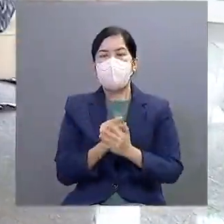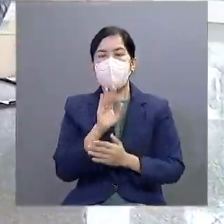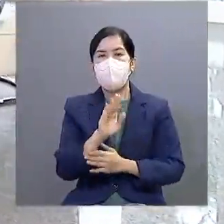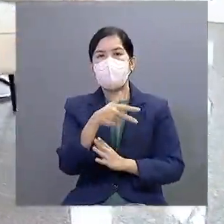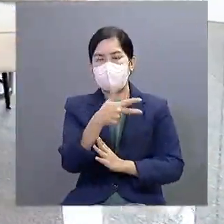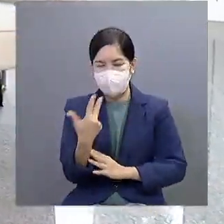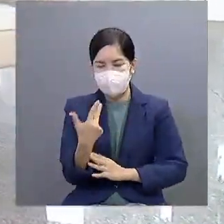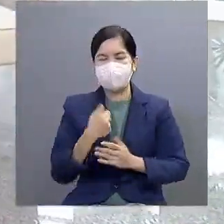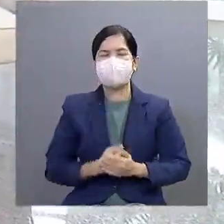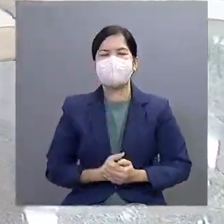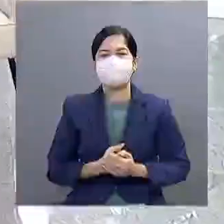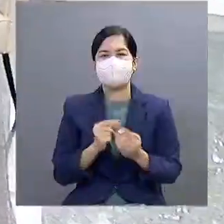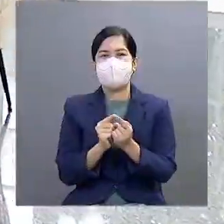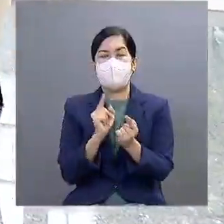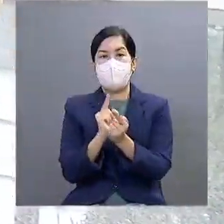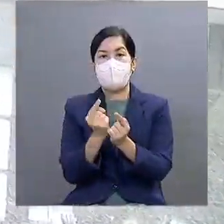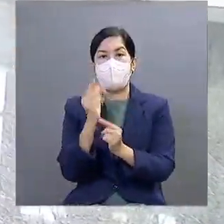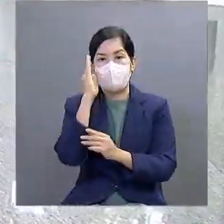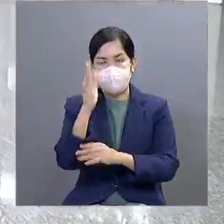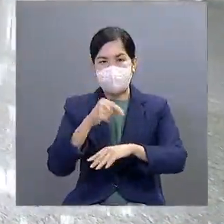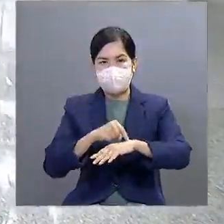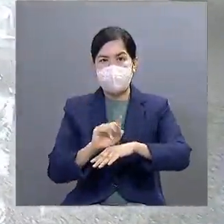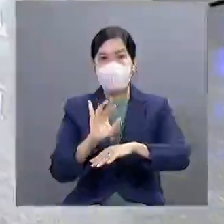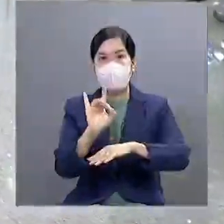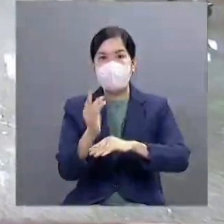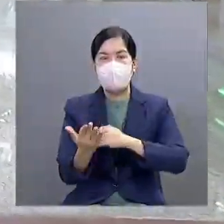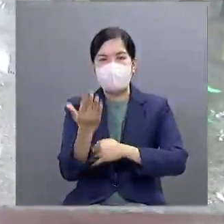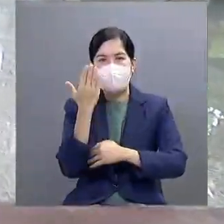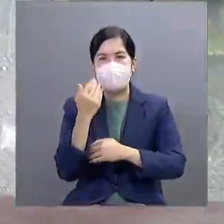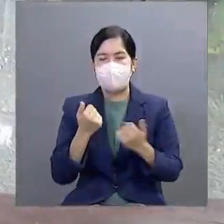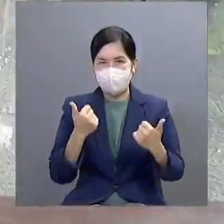มาเจอกัน8 โมงเช้าเช่นเคยขอให้วันนี้เป็นวันที่ดีของคุณผู้ชมเช่นเคยนะครับสวัสดีครับ สวัสดีค่ะ